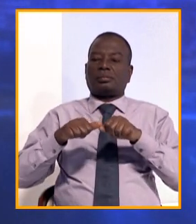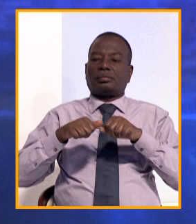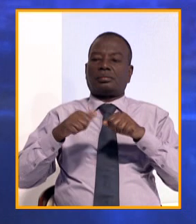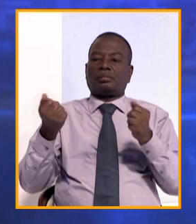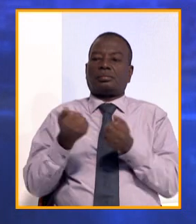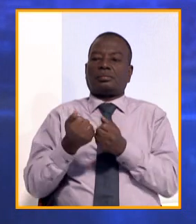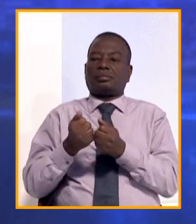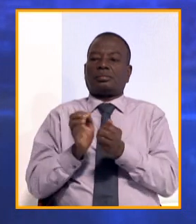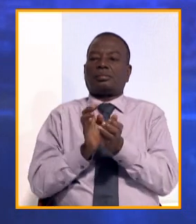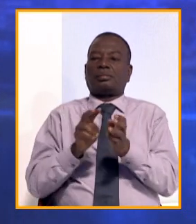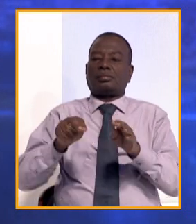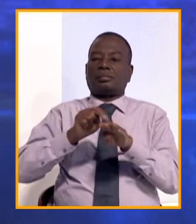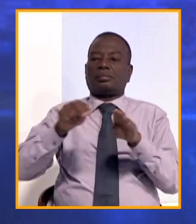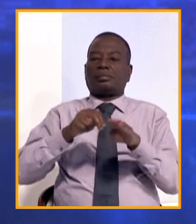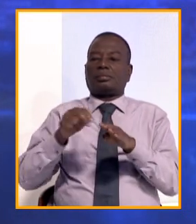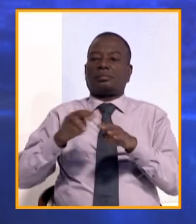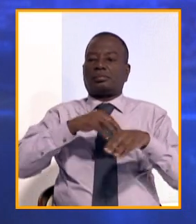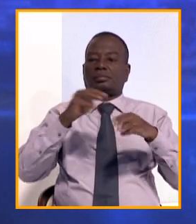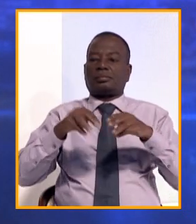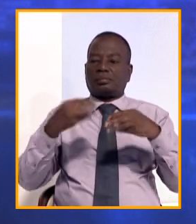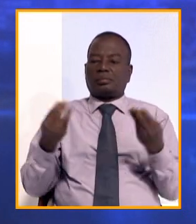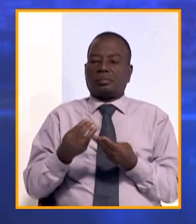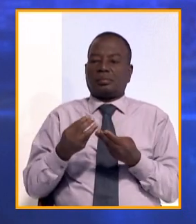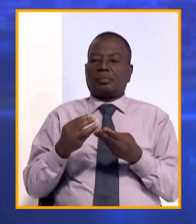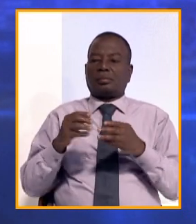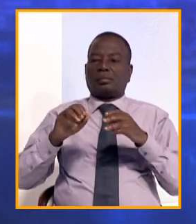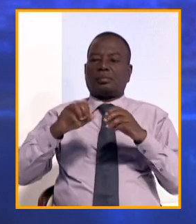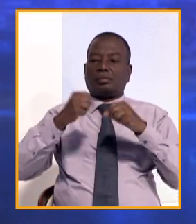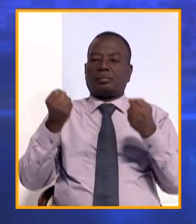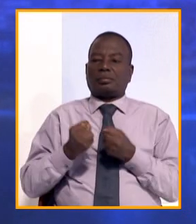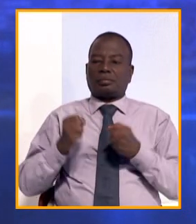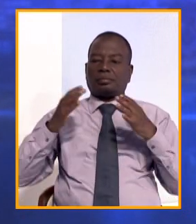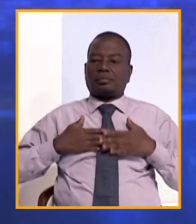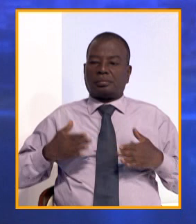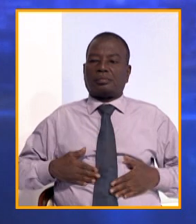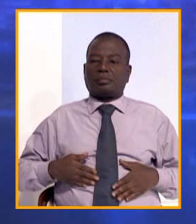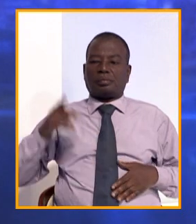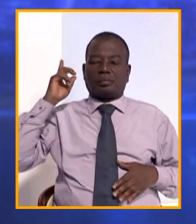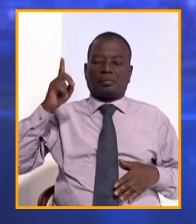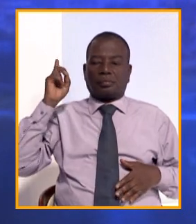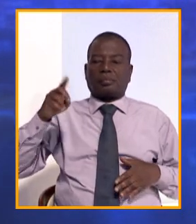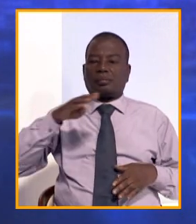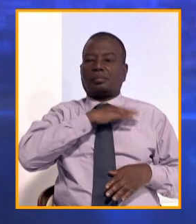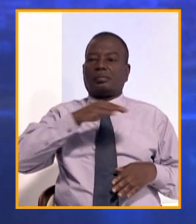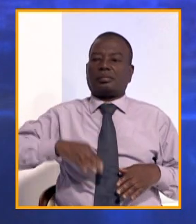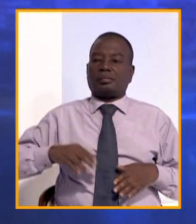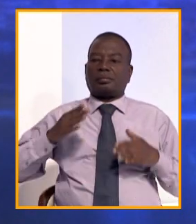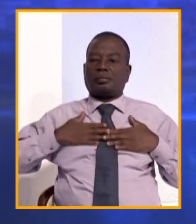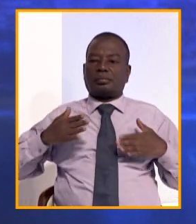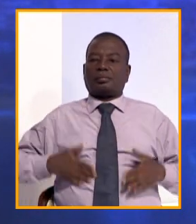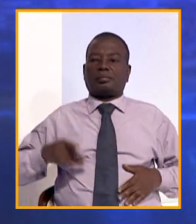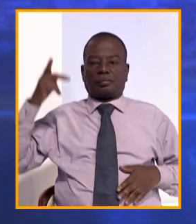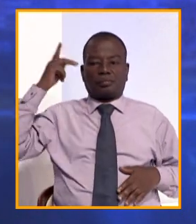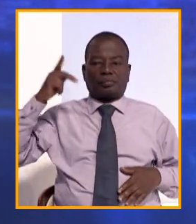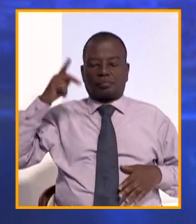la MUSCOPSI, la Mutuelle sociale du corps préfectoral de Côte d'Ivoire. Les membres du corps préfectoral se sont